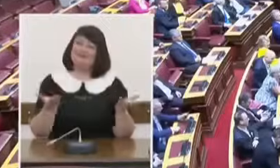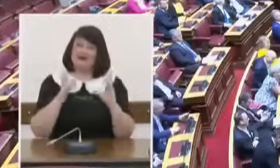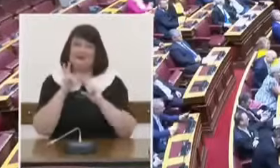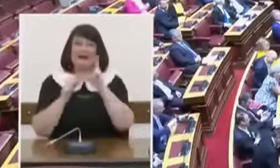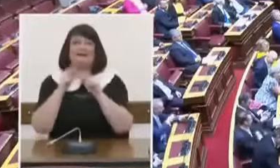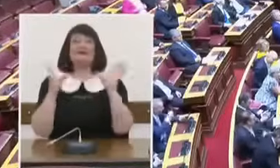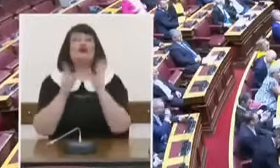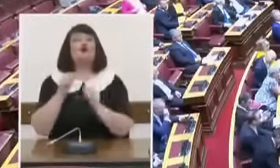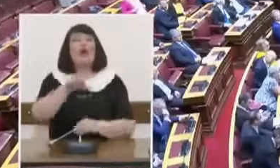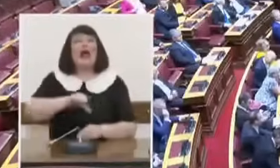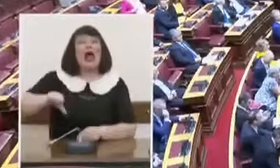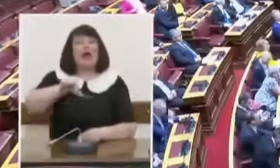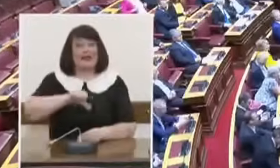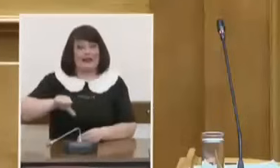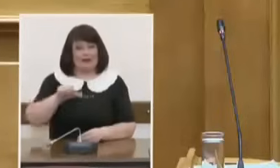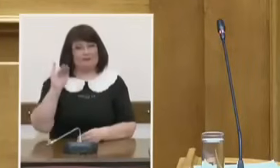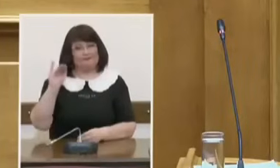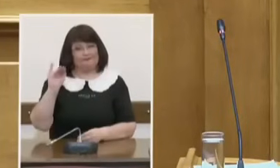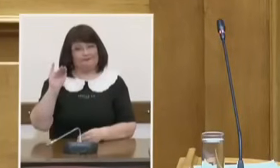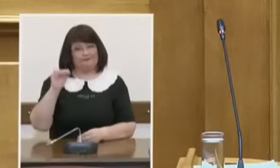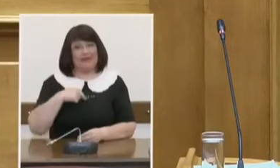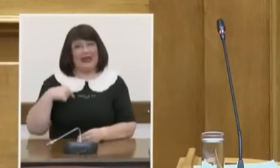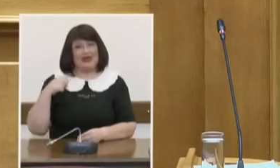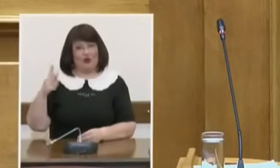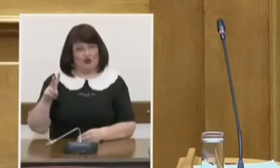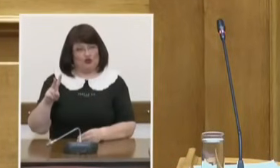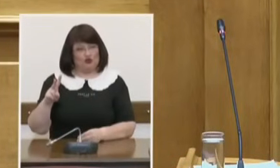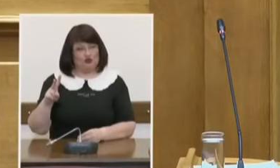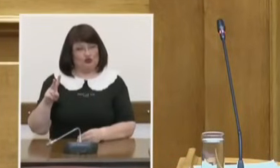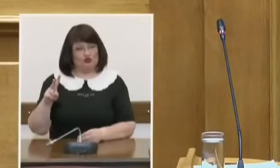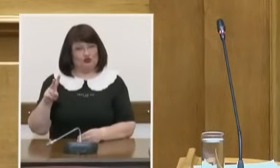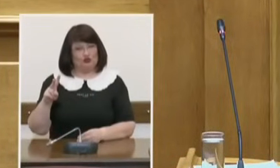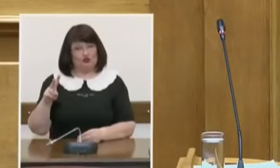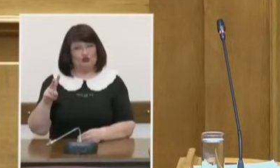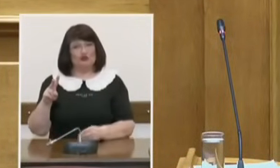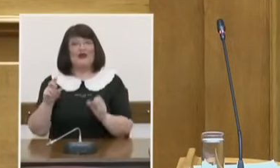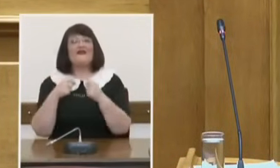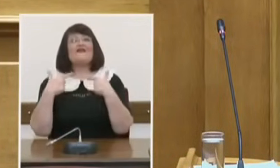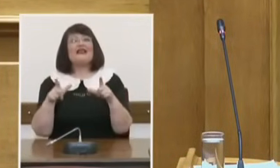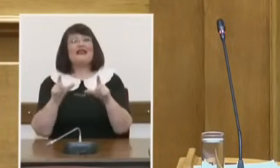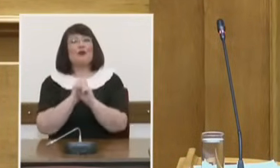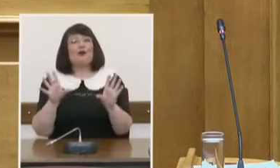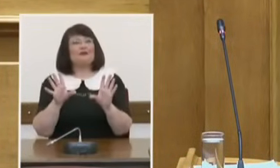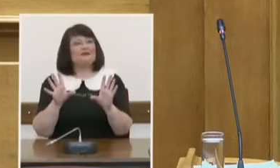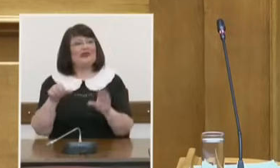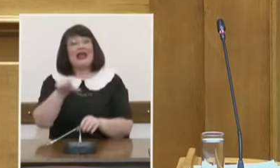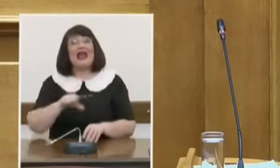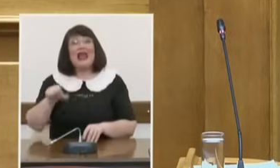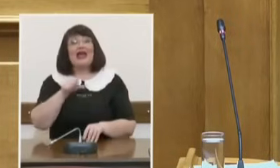Μητσοτάκης. Πείτε στον αρχηγό σας την επόμενη φορά που θα κάνει σποτάκι να συγκρίνει